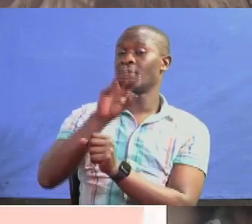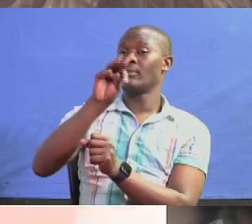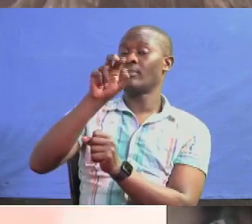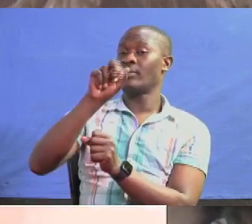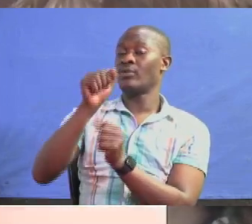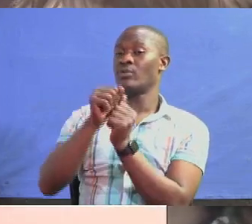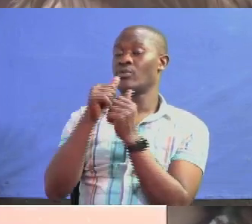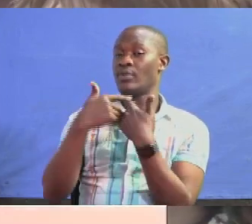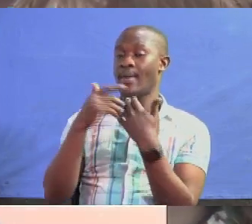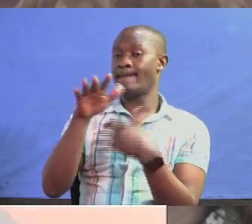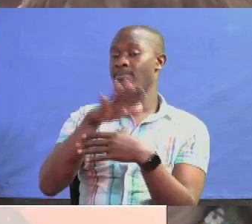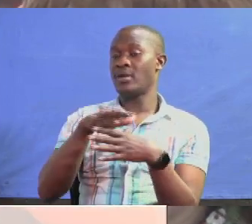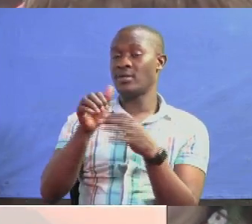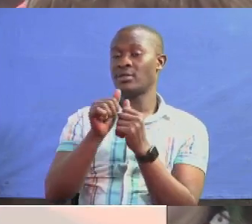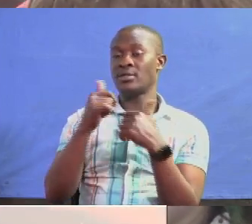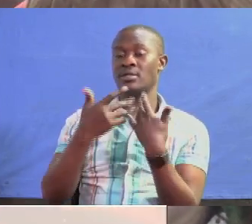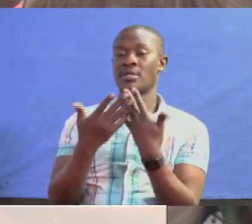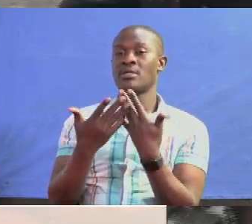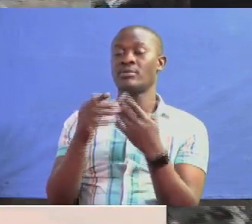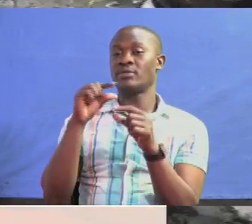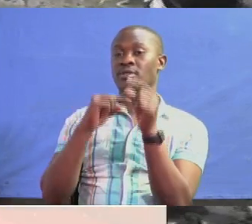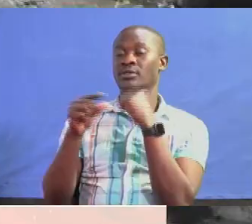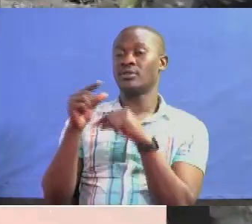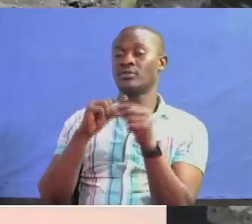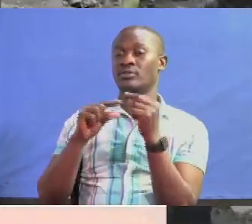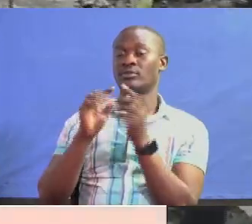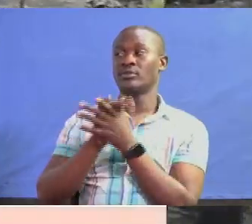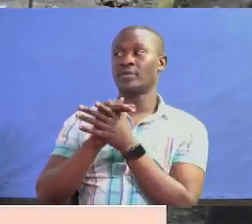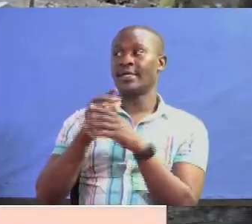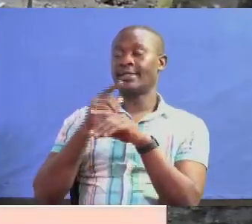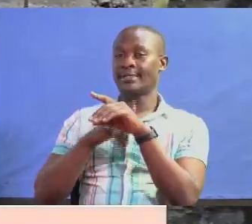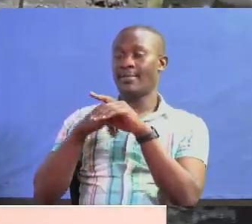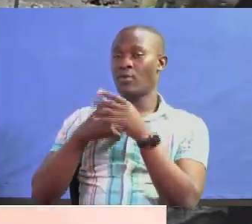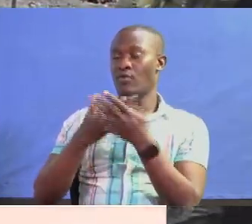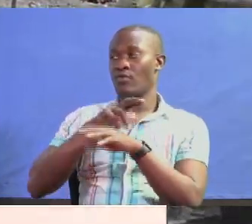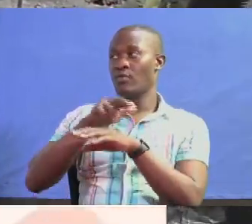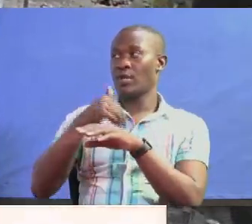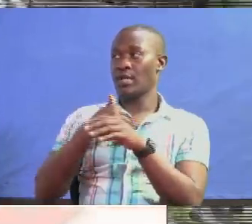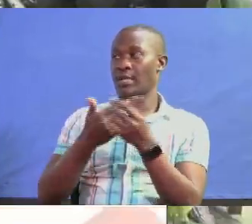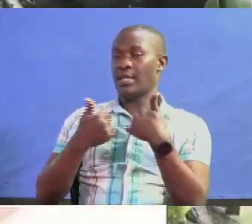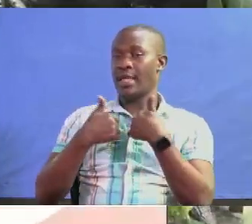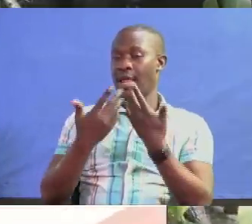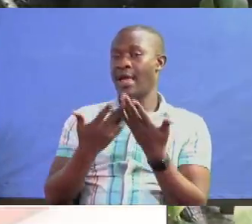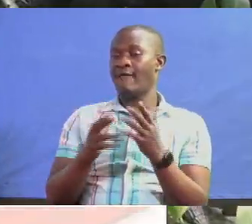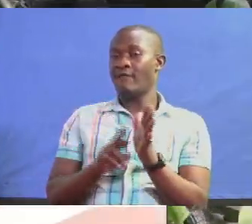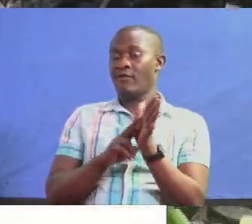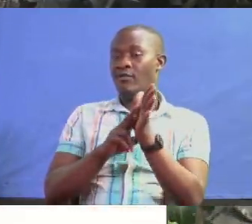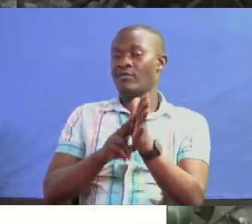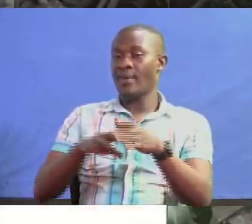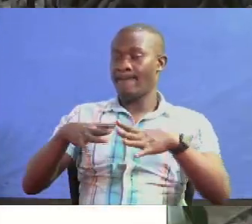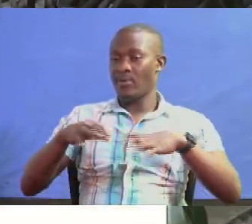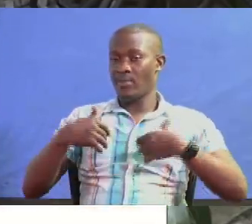to be visited for generations. Siku ya kitaifa ya upandaji miti itaadhimishwa na raia katika